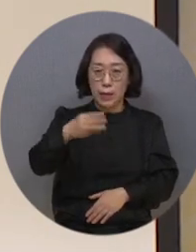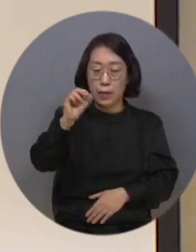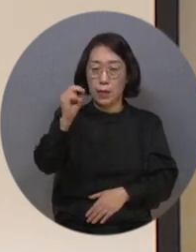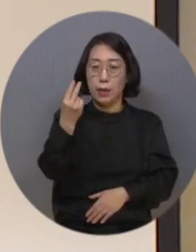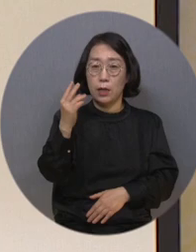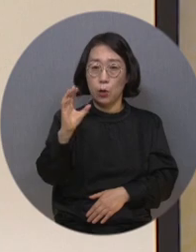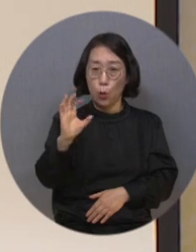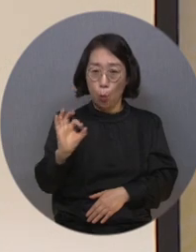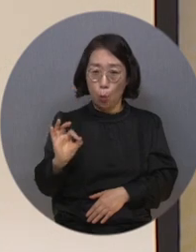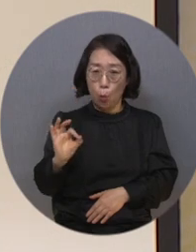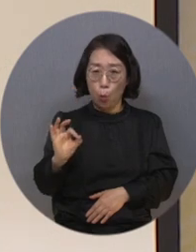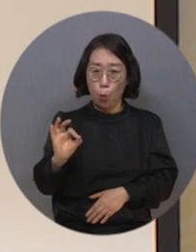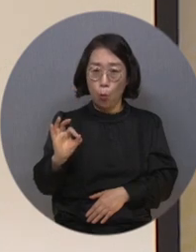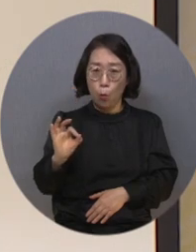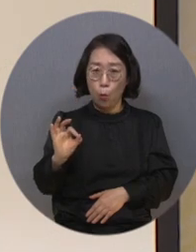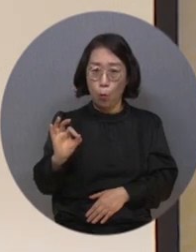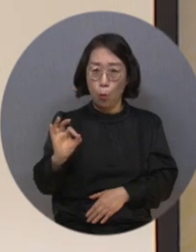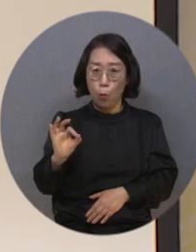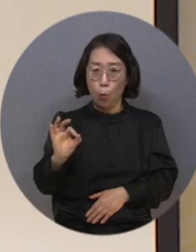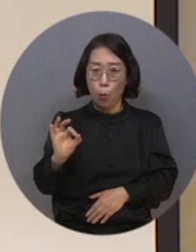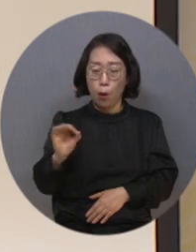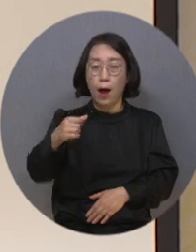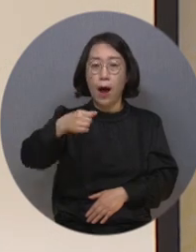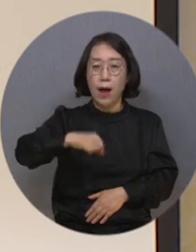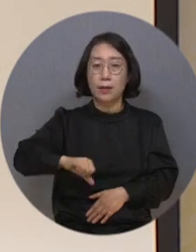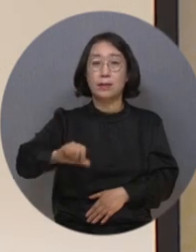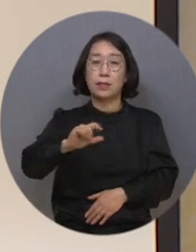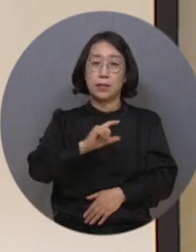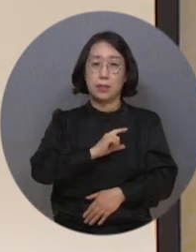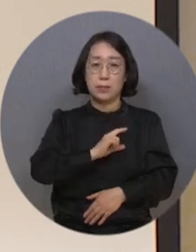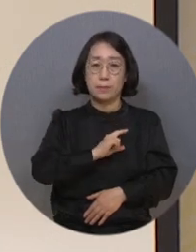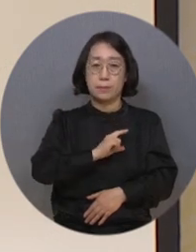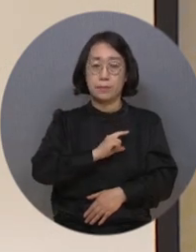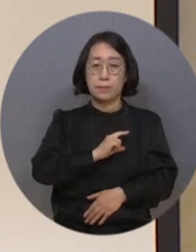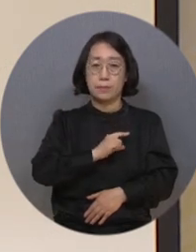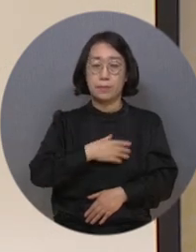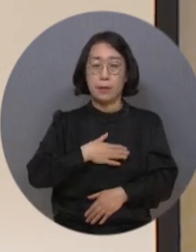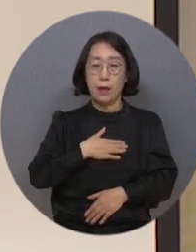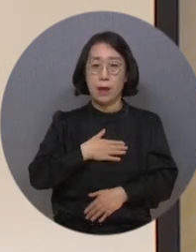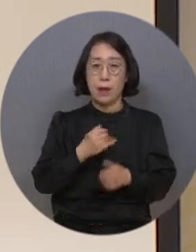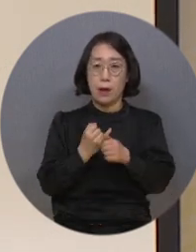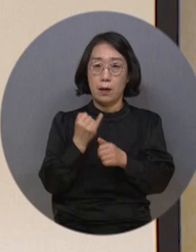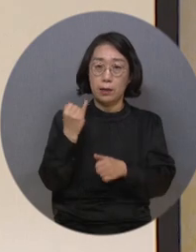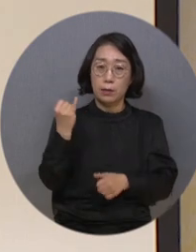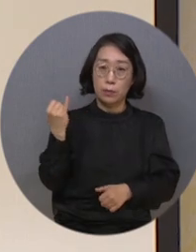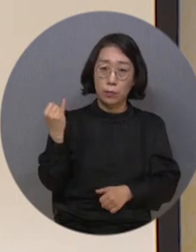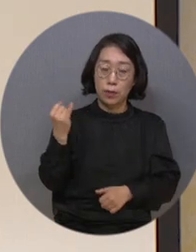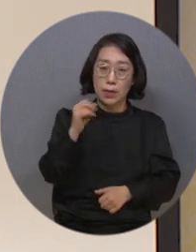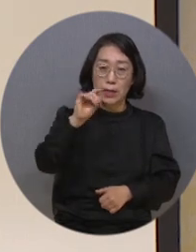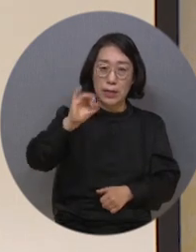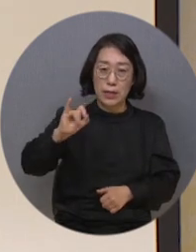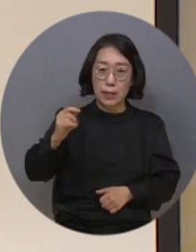지었어요. 일룡이요, 일룡이. 저희 아내가 일룡 엄니가 돼버린 거예요.